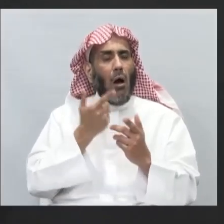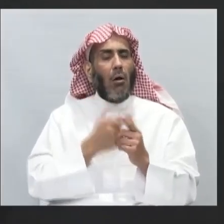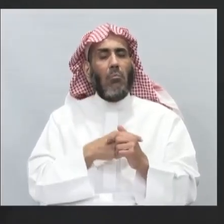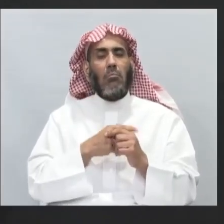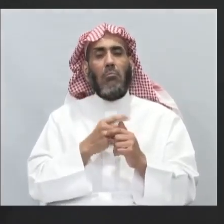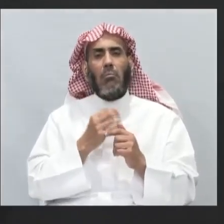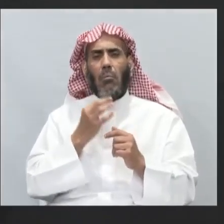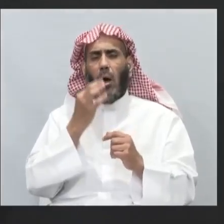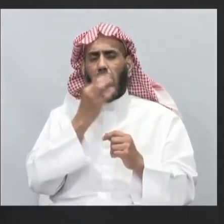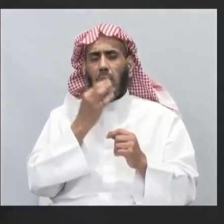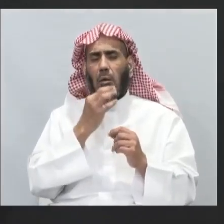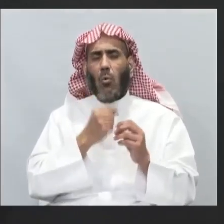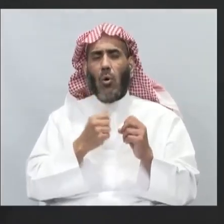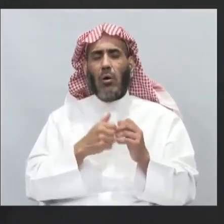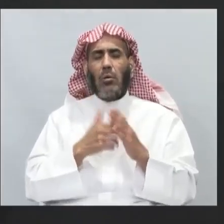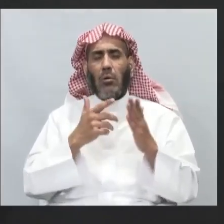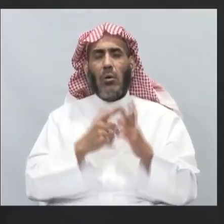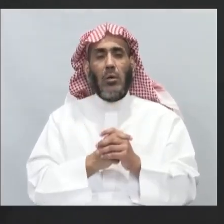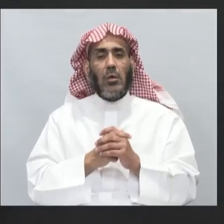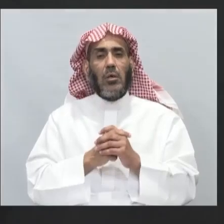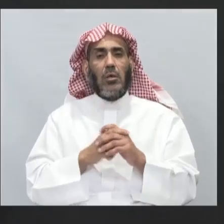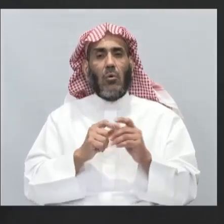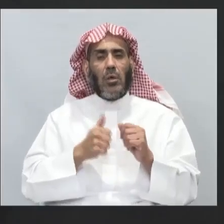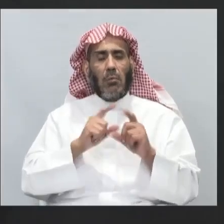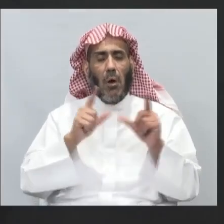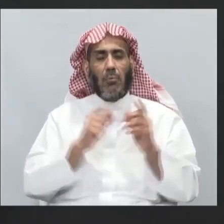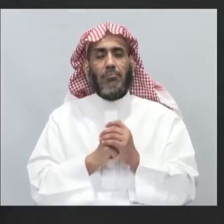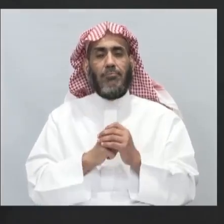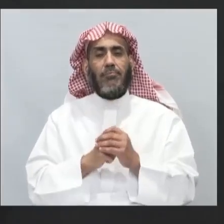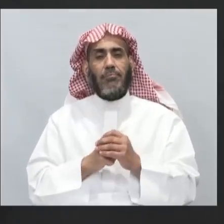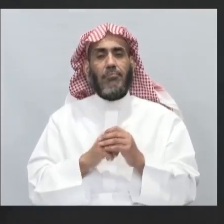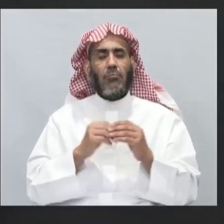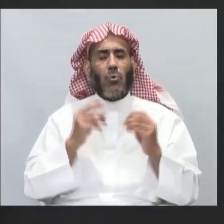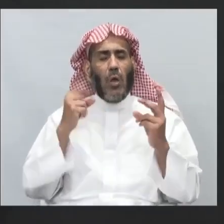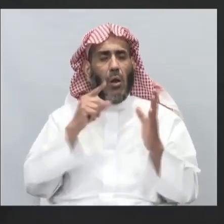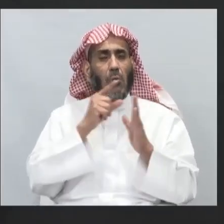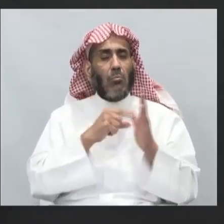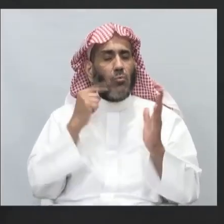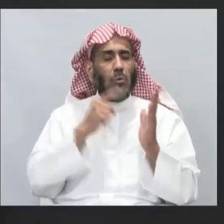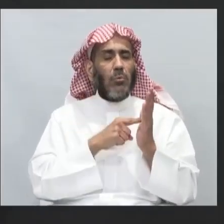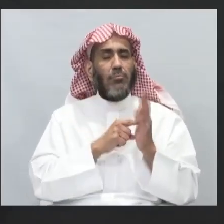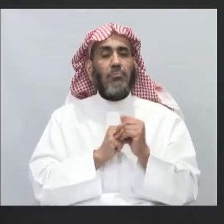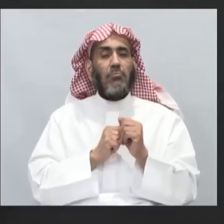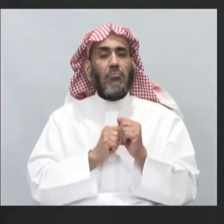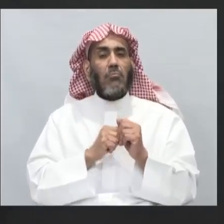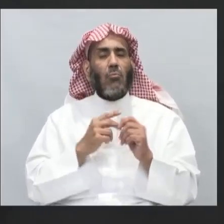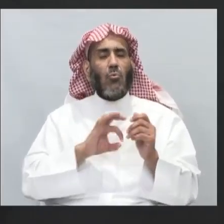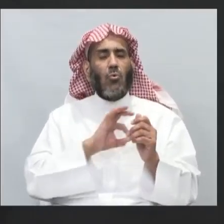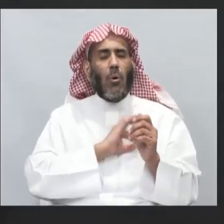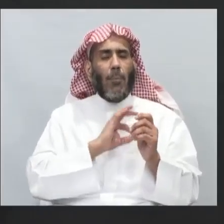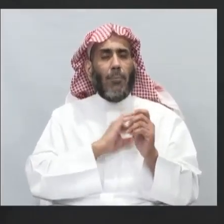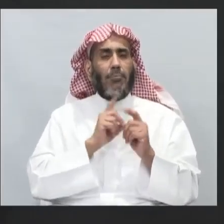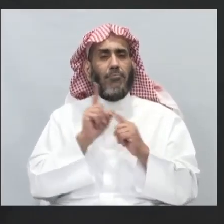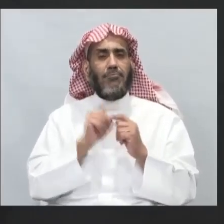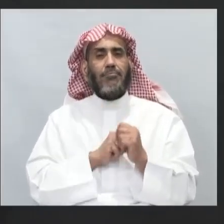يعينك على اطاله المقام في الحديث وهو ادعى حتى للمستمع الكريم عندما يستمع هو يحب دائما